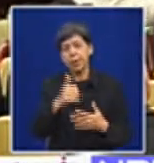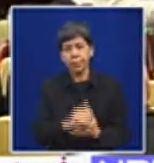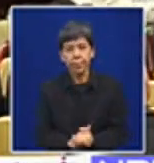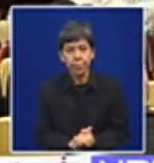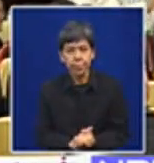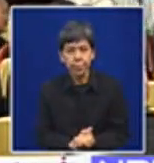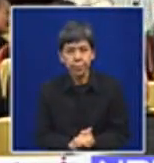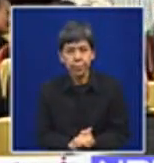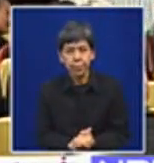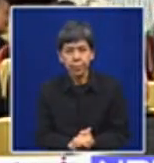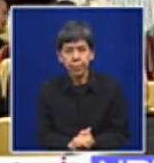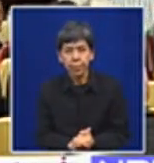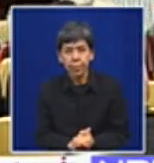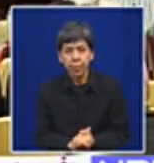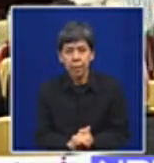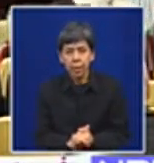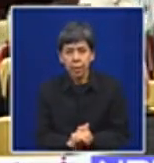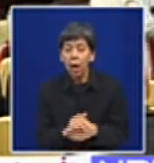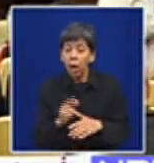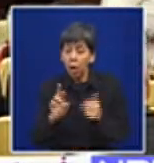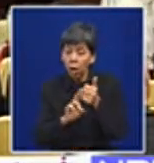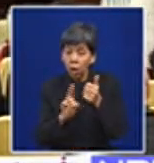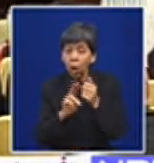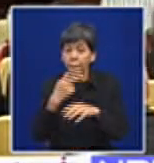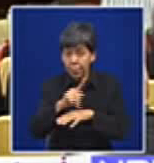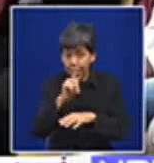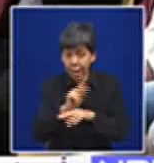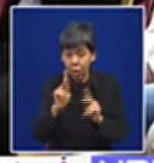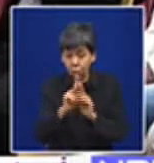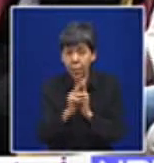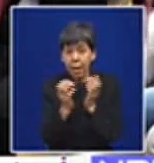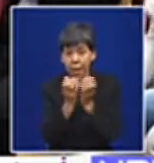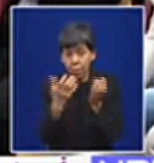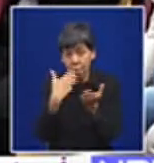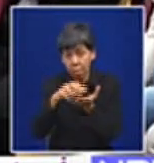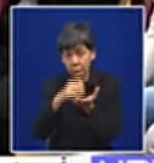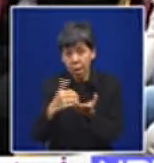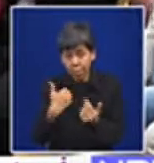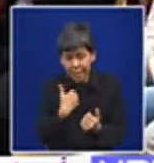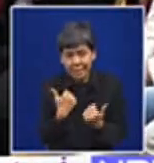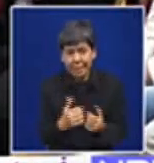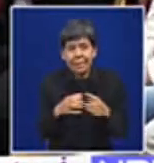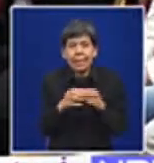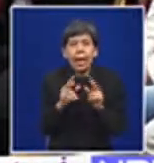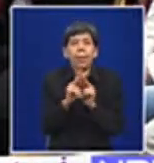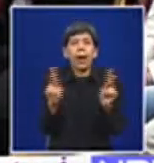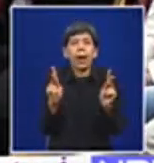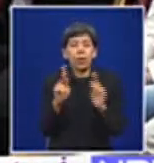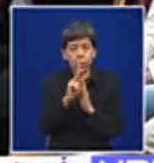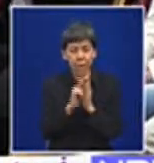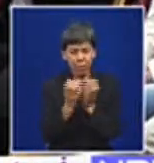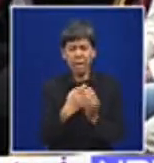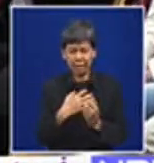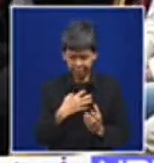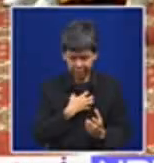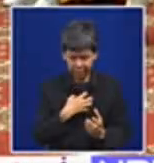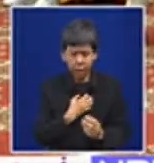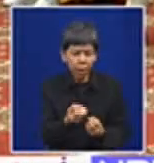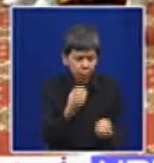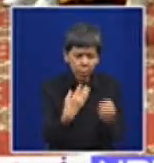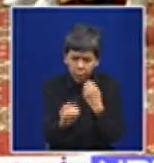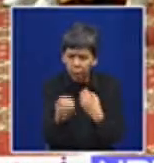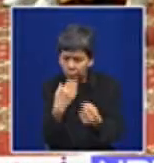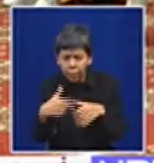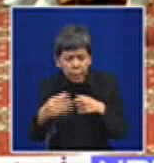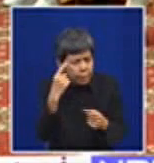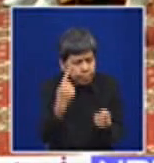ด้านนายอภิชาติสุขคานนท์รองประธานกรรมการร่างธรรมนูญคนที่2กล่าวว่าคณะกรรมการร่างธรรมนูญต้องการที่จะรับฟังความคิด